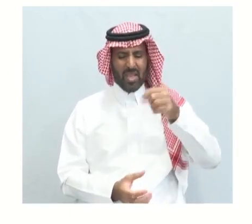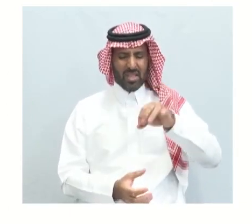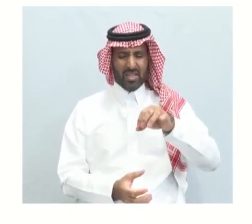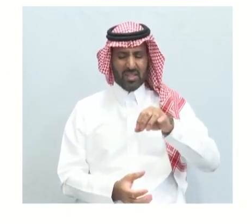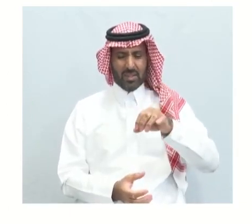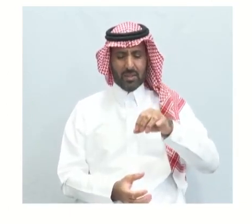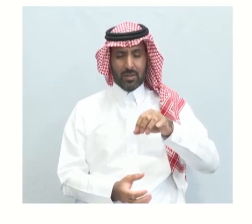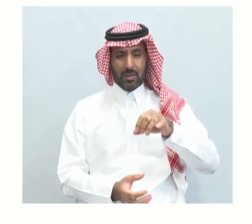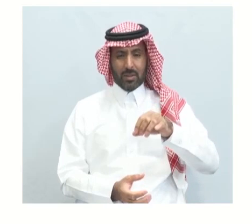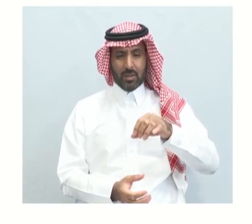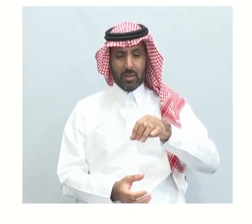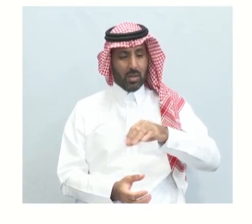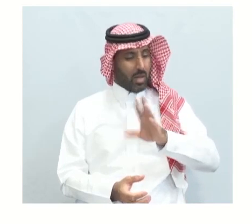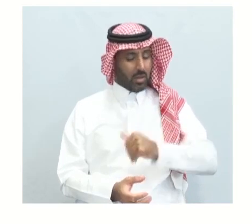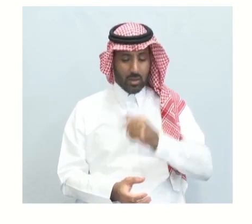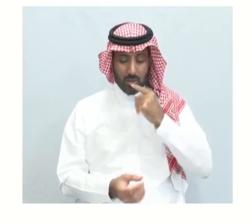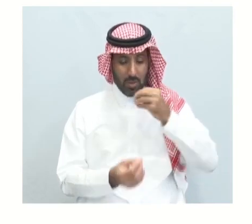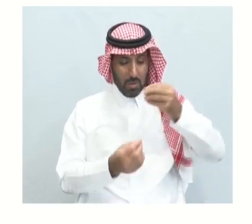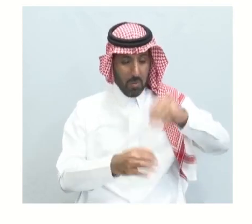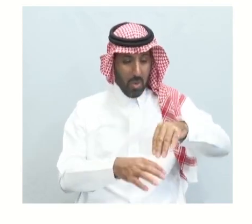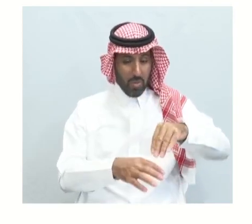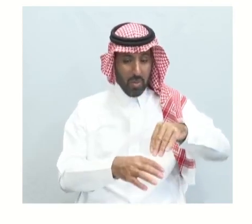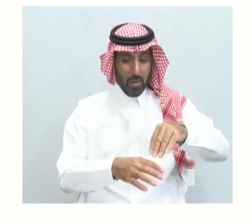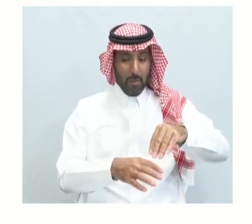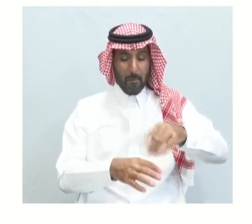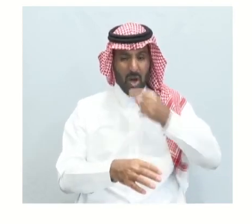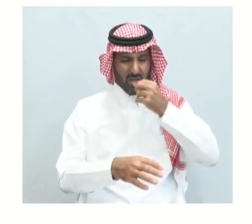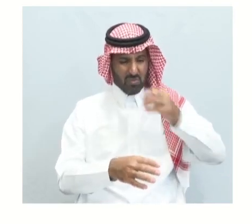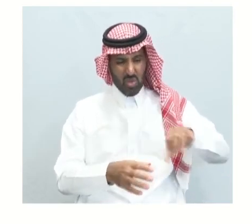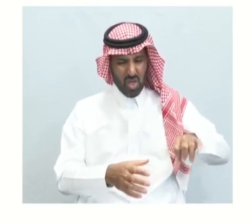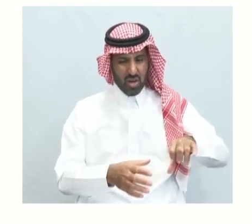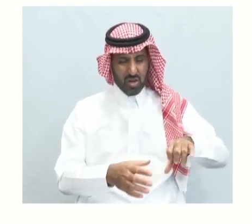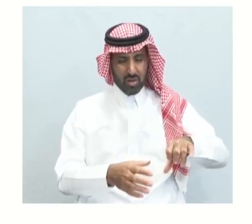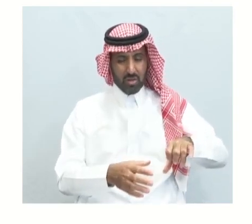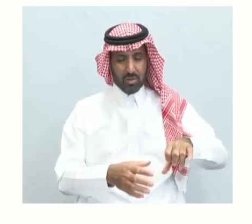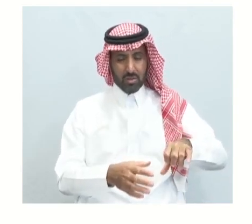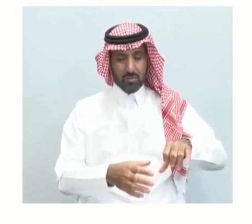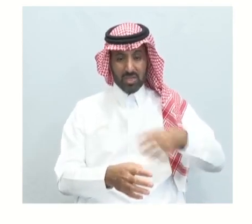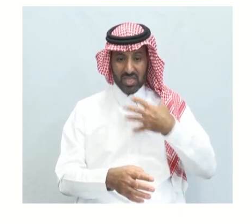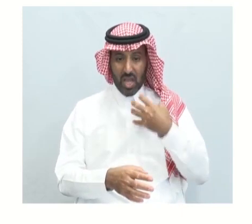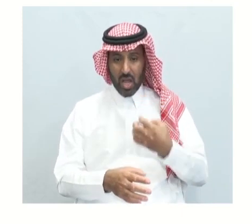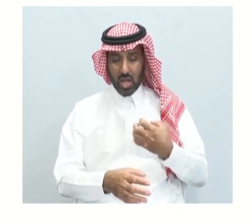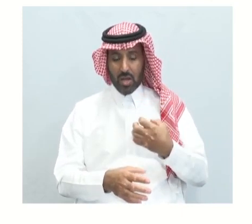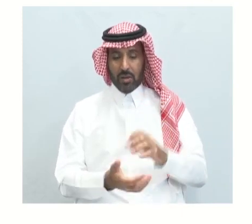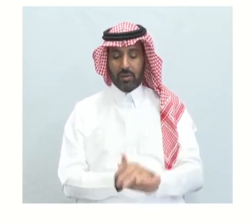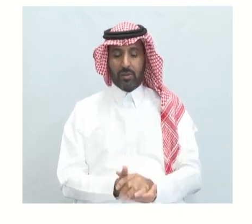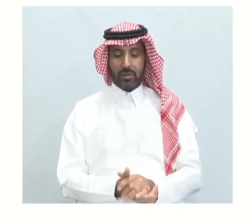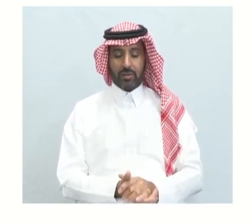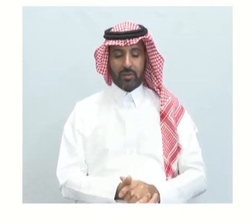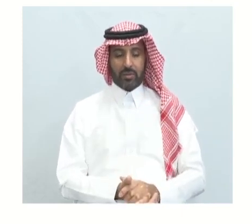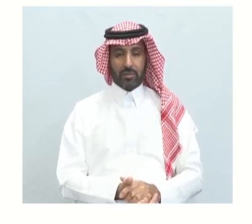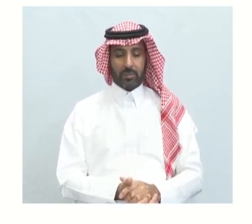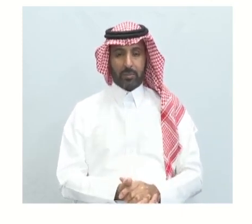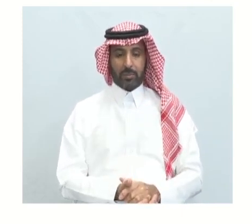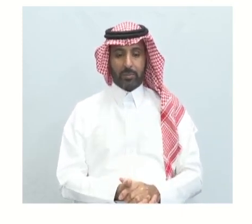ليست جميع الملوثات مواد سامه او ضاره بالصحه فعلى سبيل المثال